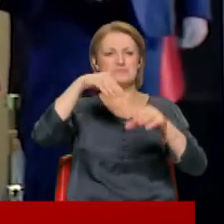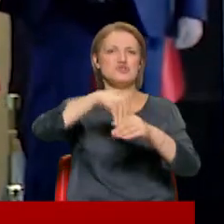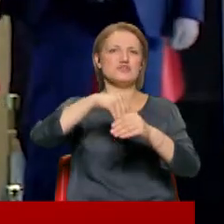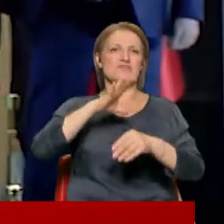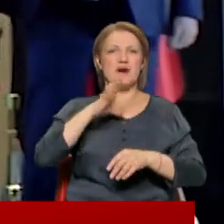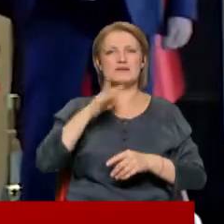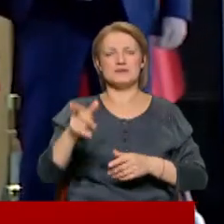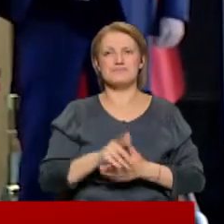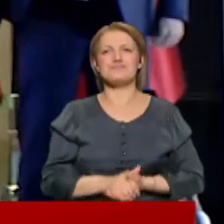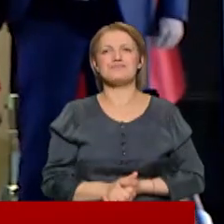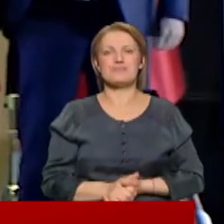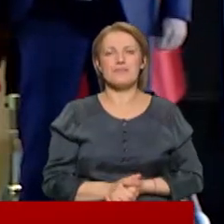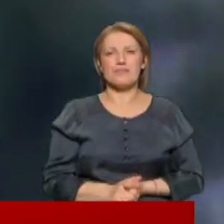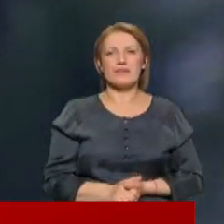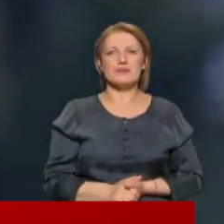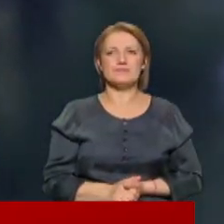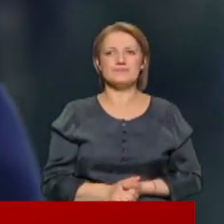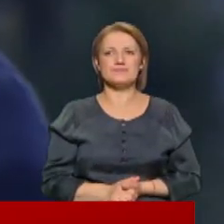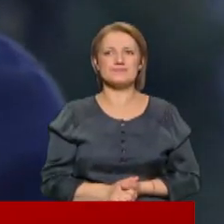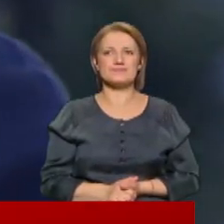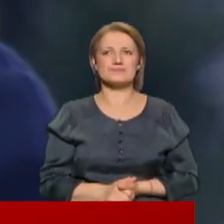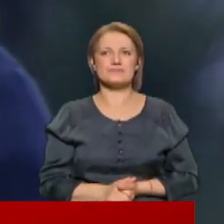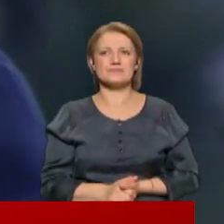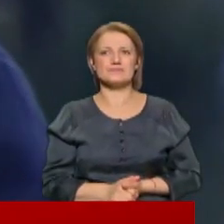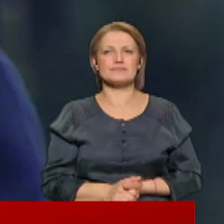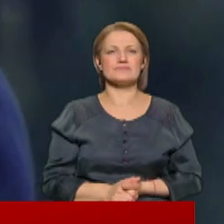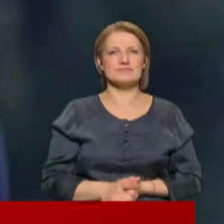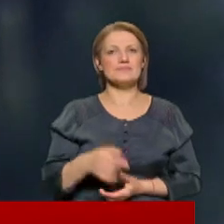Beraber ıslandık ya yağmurda. Biz onu